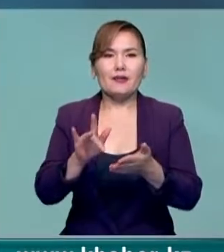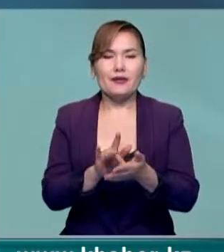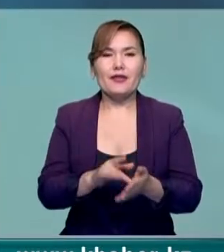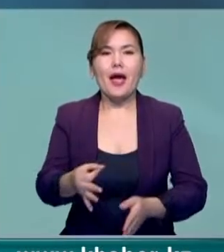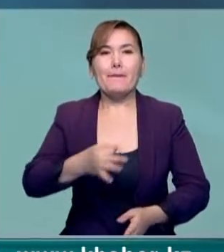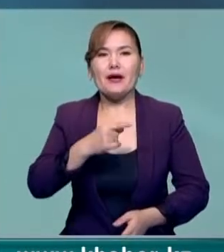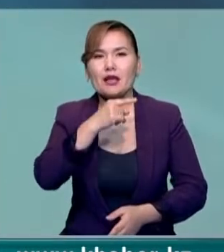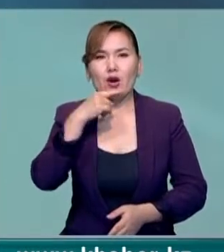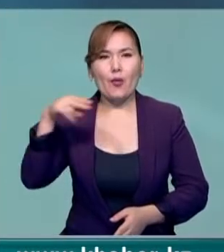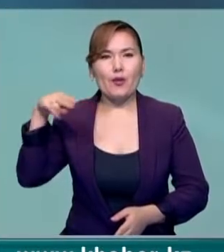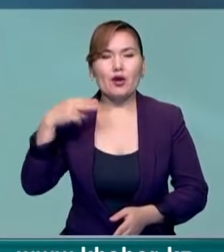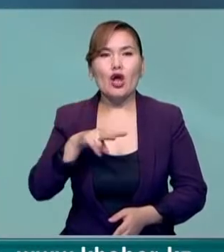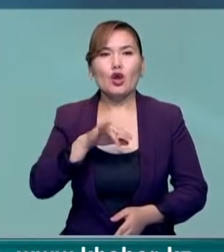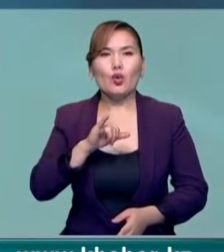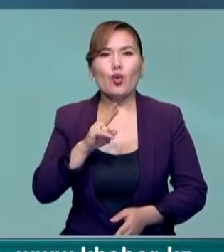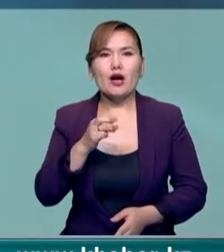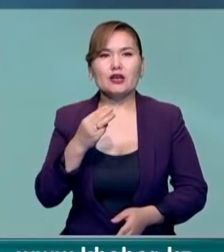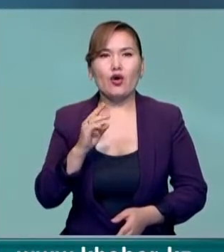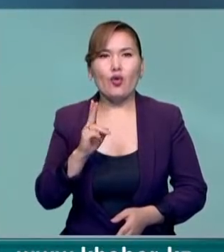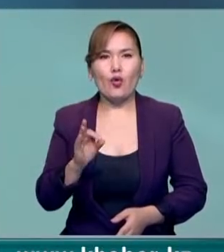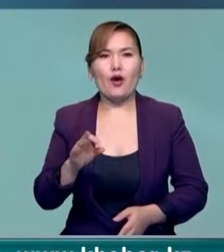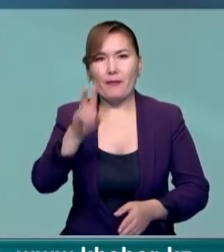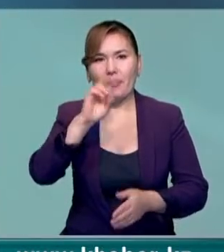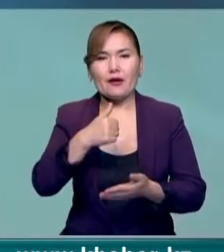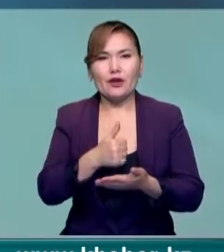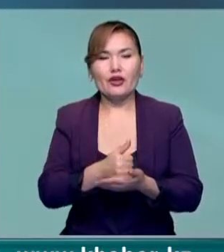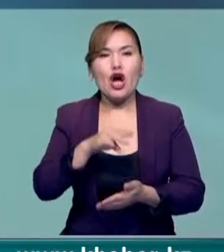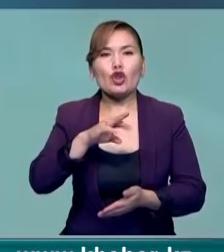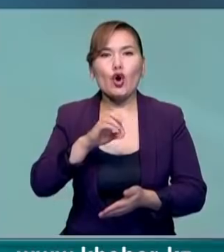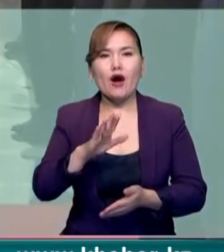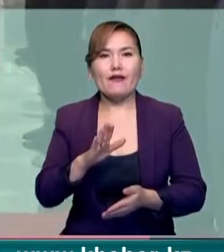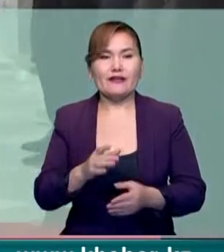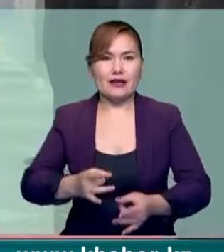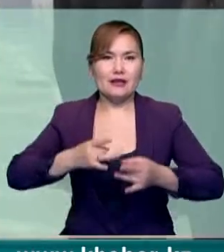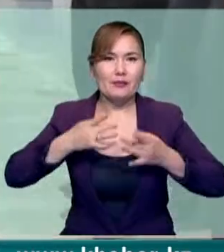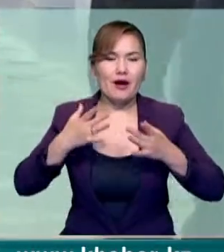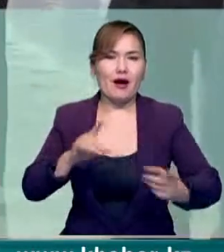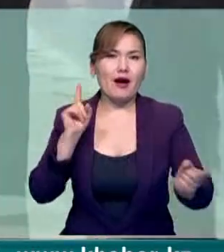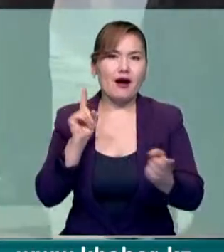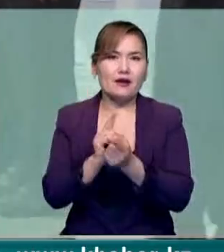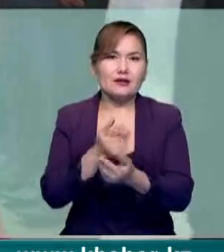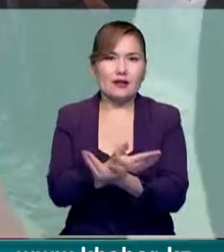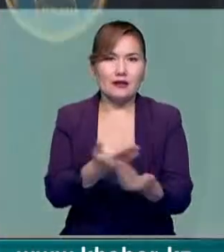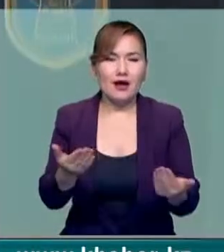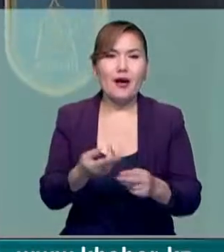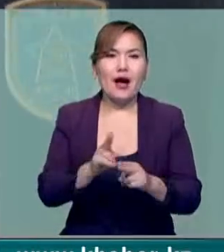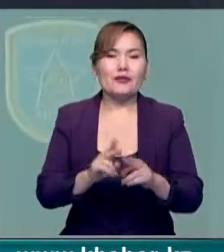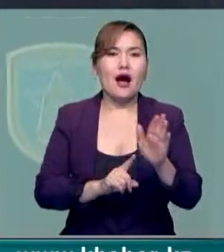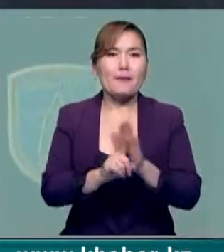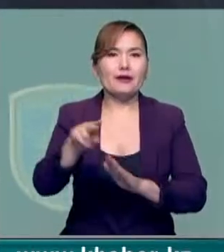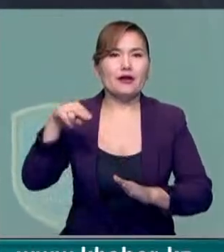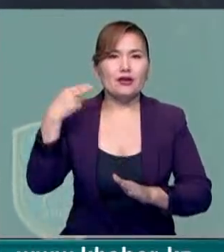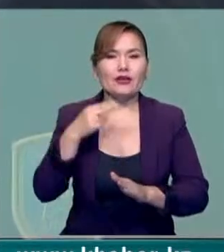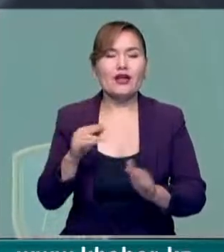Ақордада Беларусь президенті Александр Лукашенконы мемлекет басшысы Қасым Жомарт Тоқаев сән салтанатымен қарсы алды. Алдымен